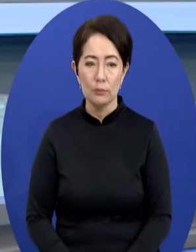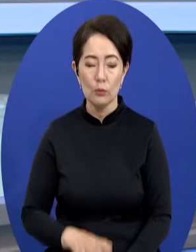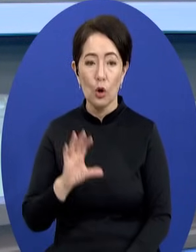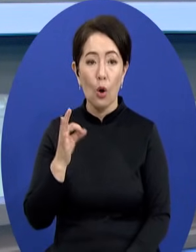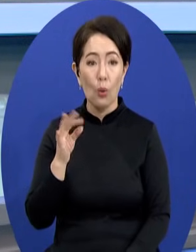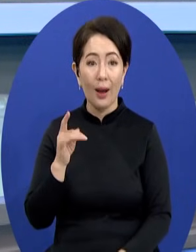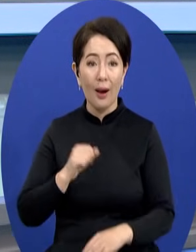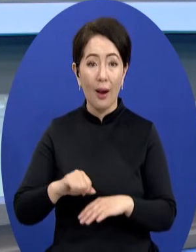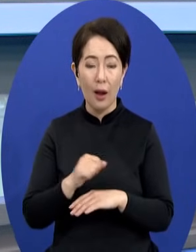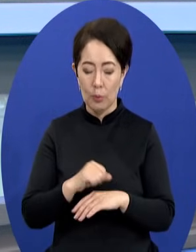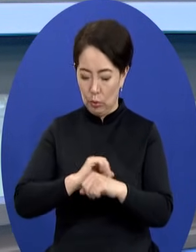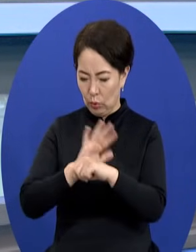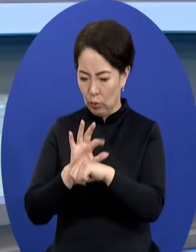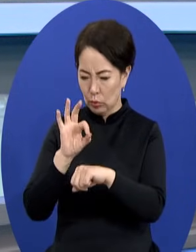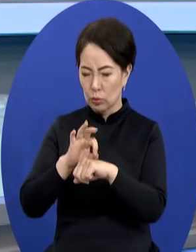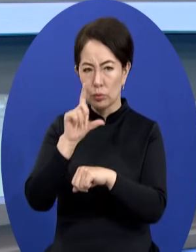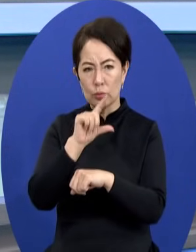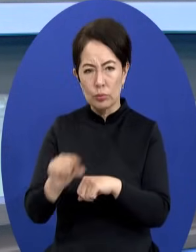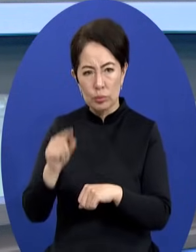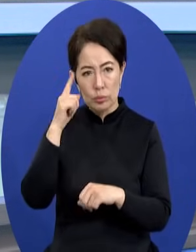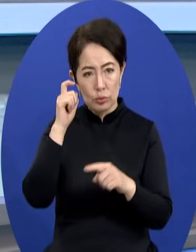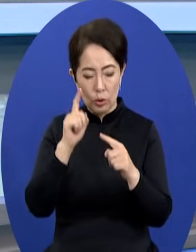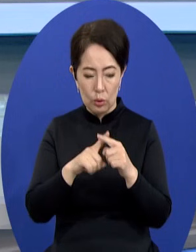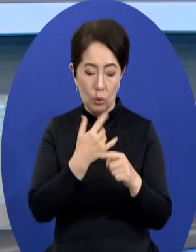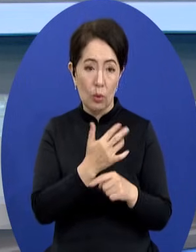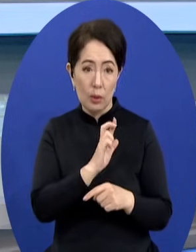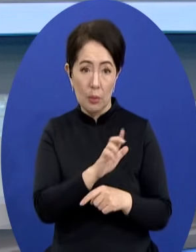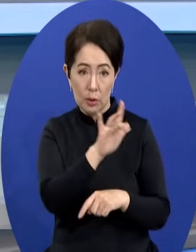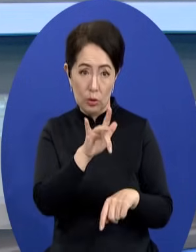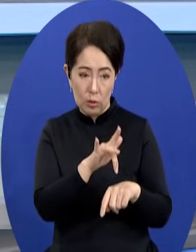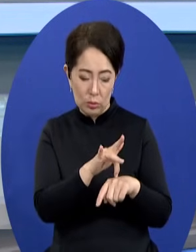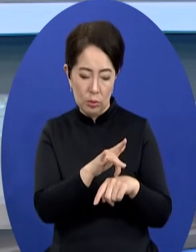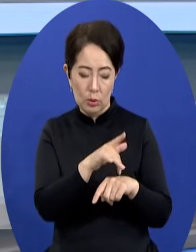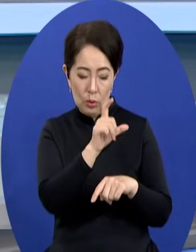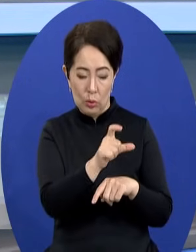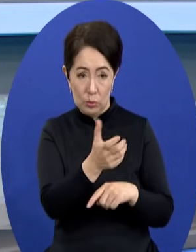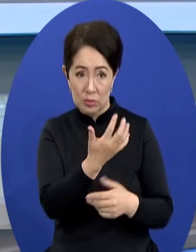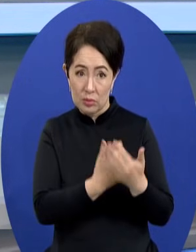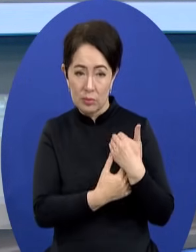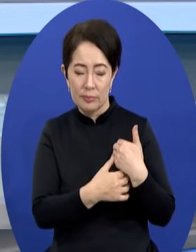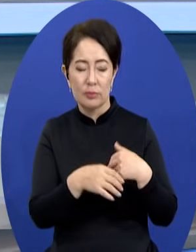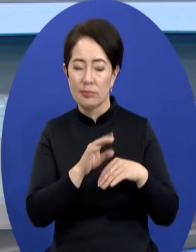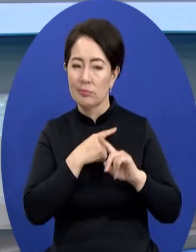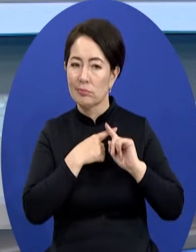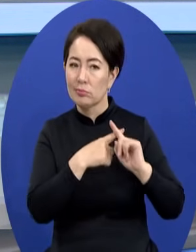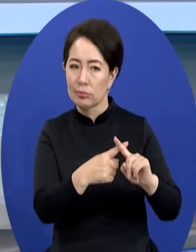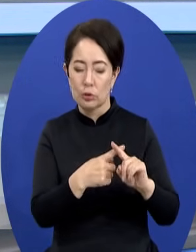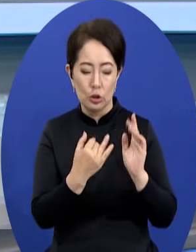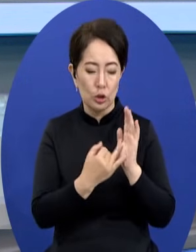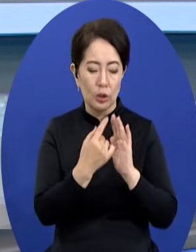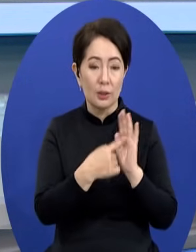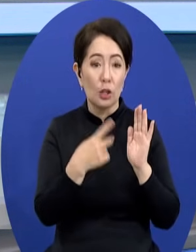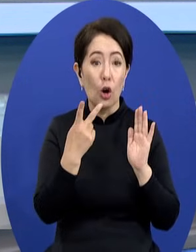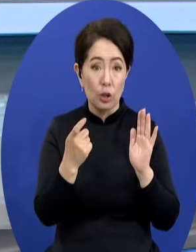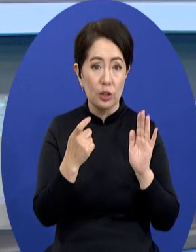Өвөрхангай аймаг коронавирусын халдварын тохиолдлыг бууруулах зорилгоор Улаанбаатар хот болон бусад аймгийн иргэдийг 7 дугаар сарын 21-ний өдрийн хүртэл хүлээж авахгүй байх шийдвэр